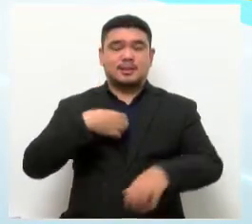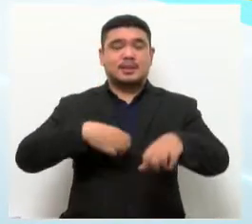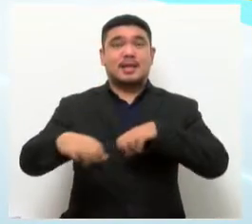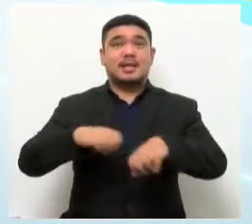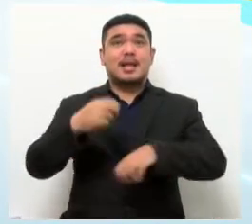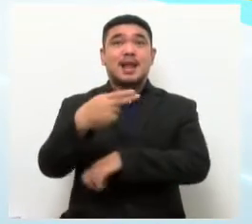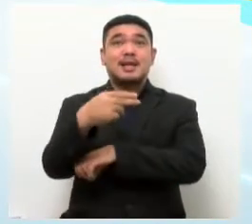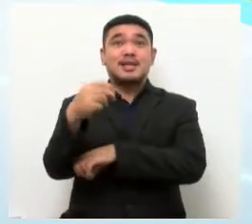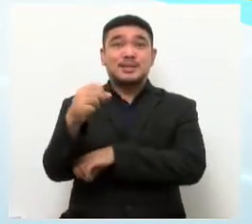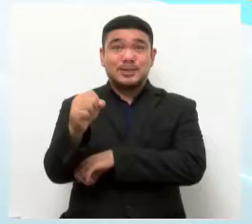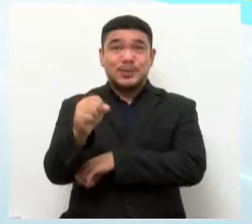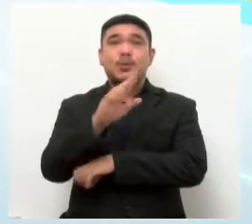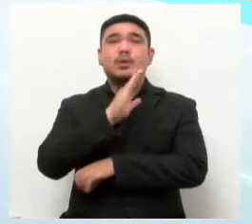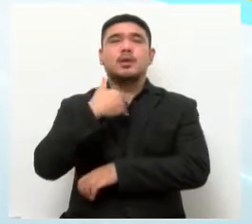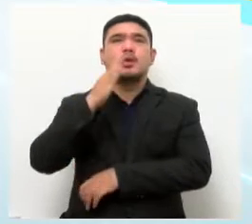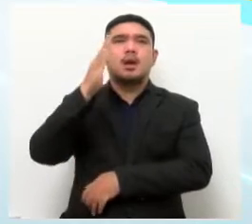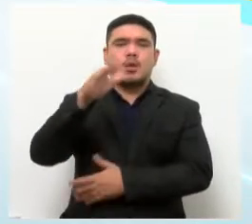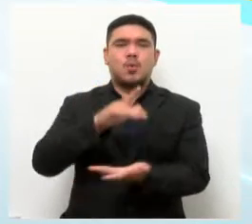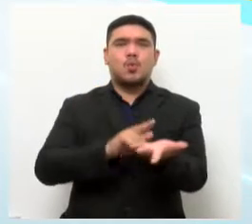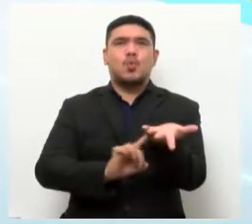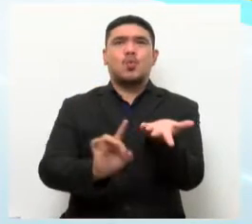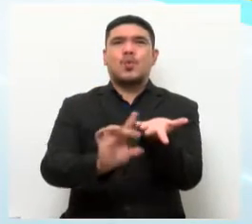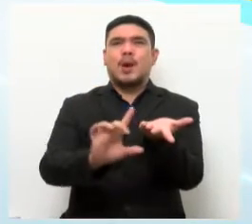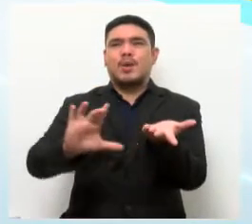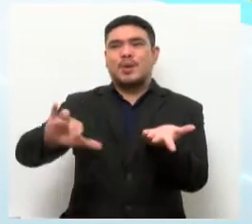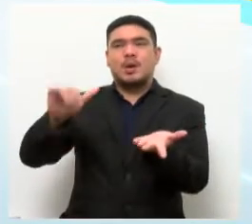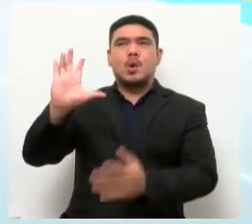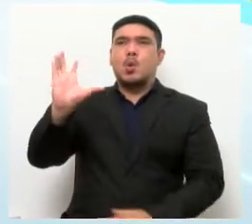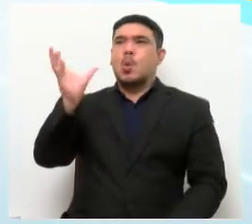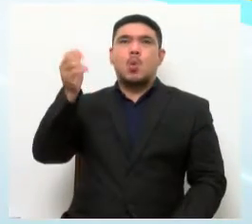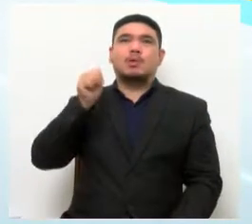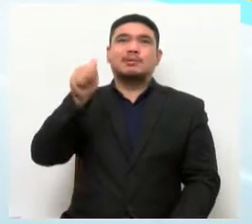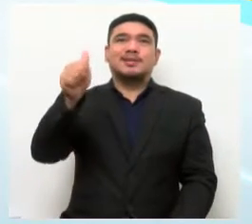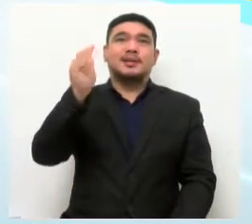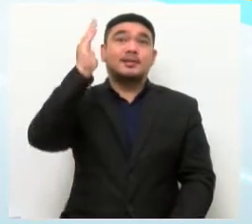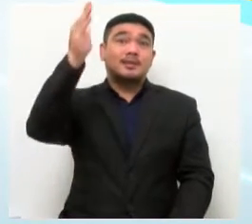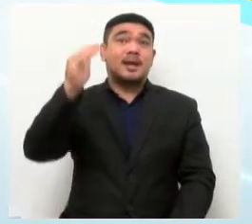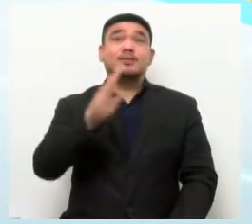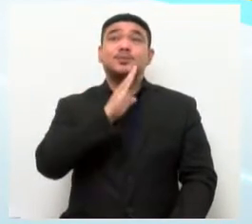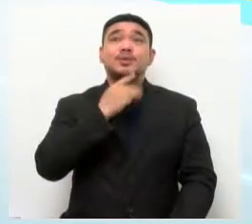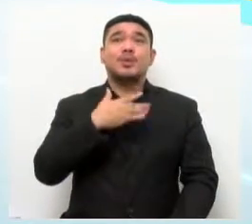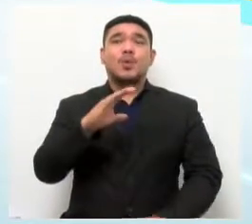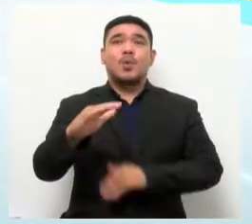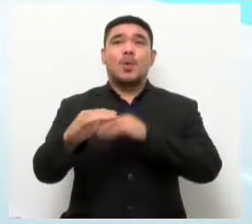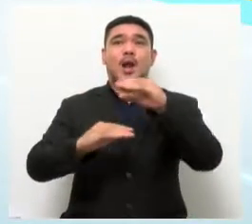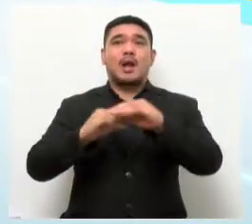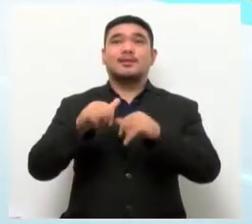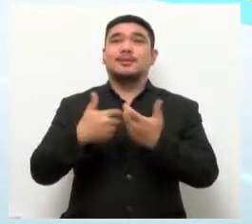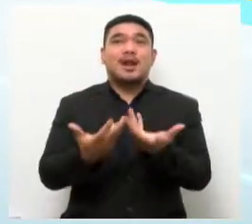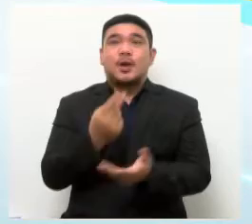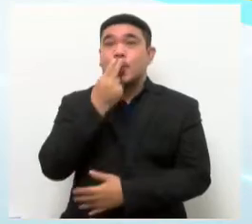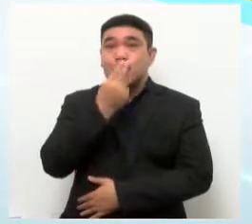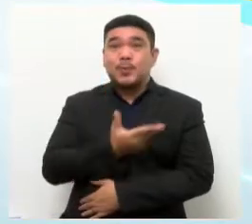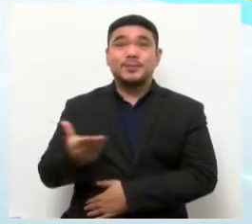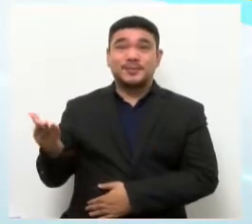าที่มีคุณภาพของโรงเรียนให้เป็นพลเมืองโลกที่มีคุณภาพต่อไปค่ะรายละเอียดของโครงการนี้จะเป็นอย่างไรนั้นไปติดตามรับช